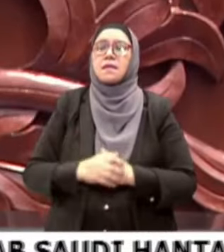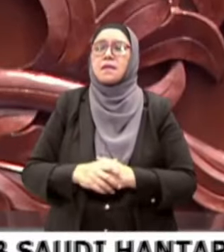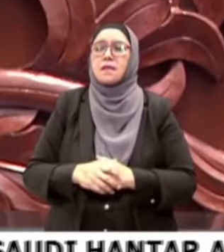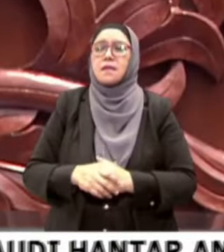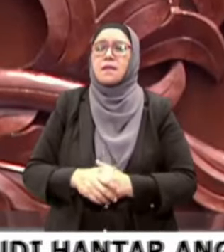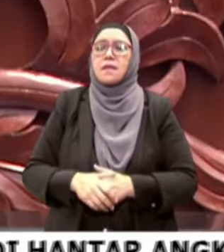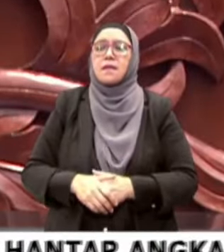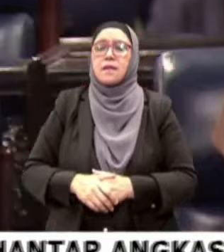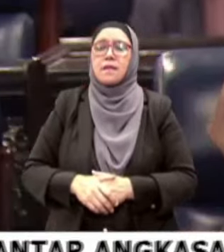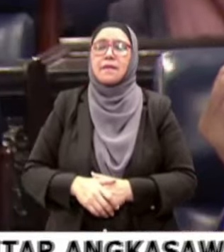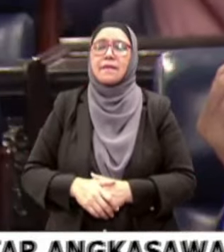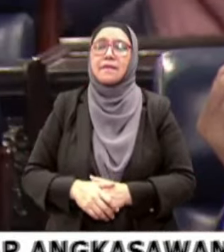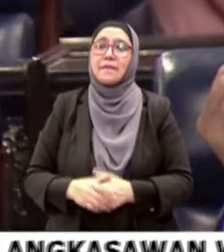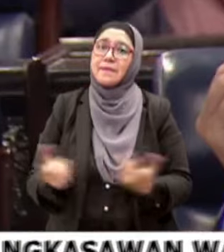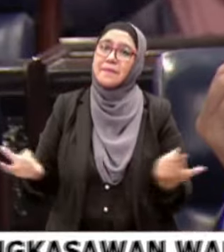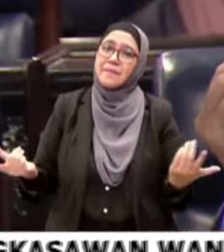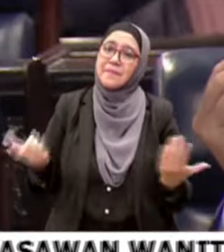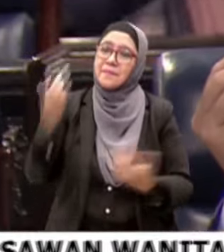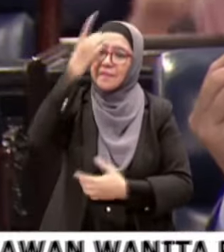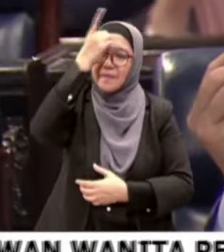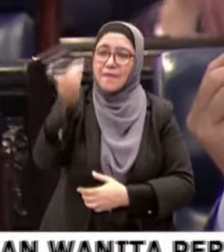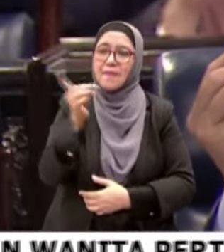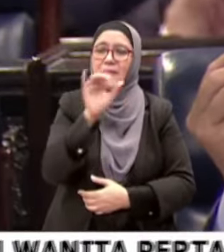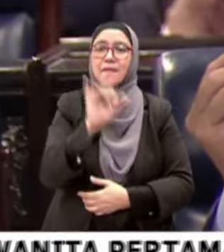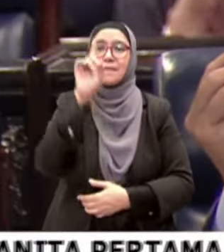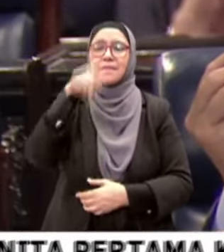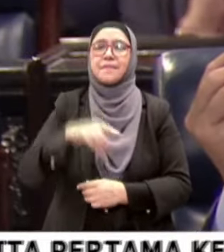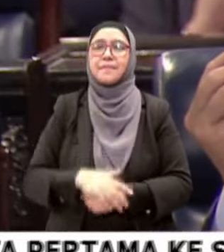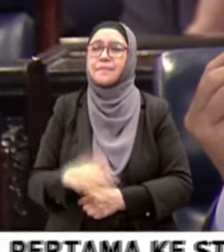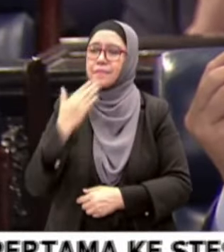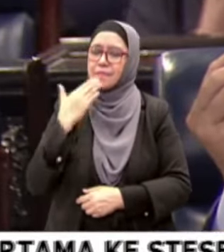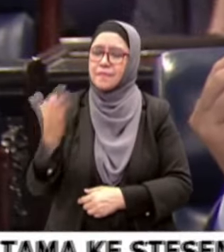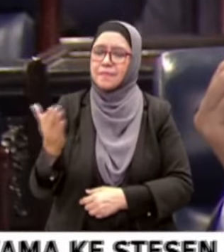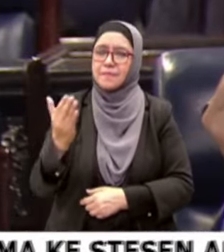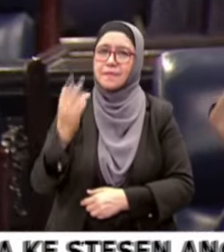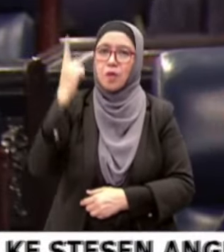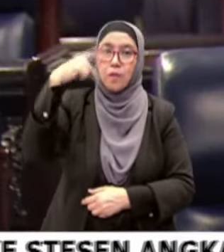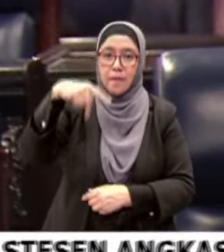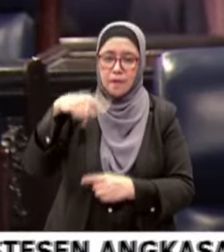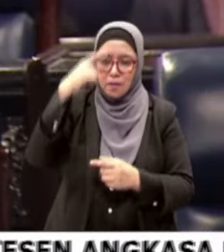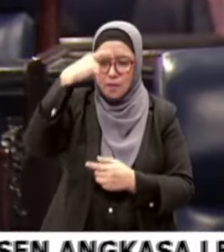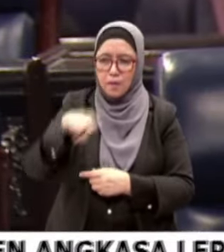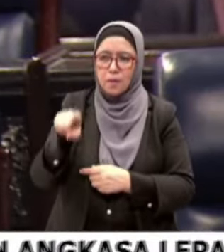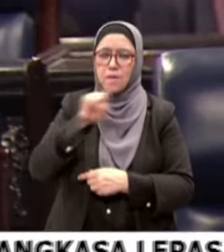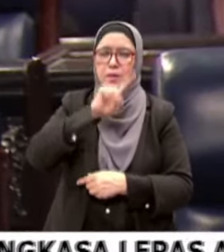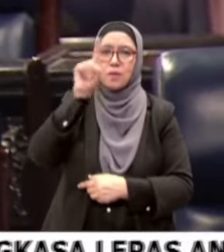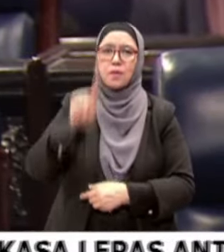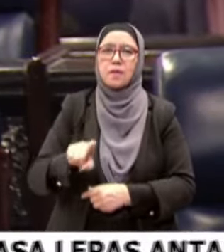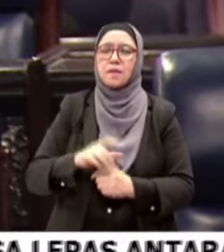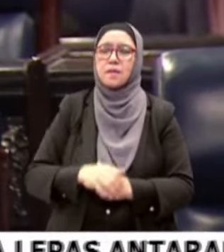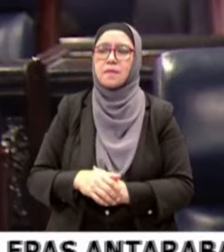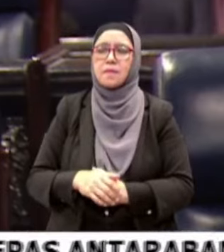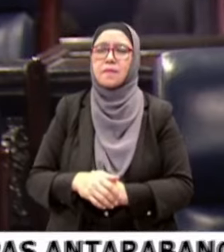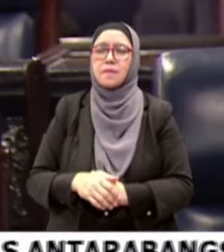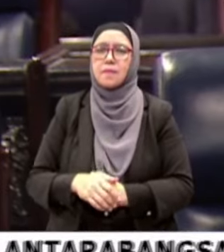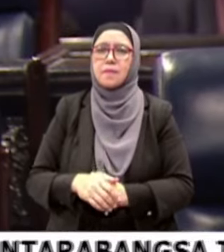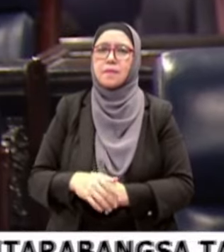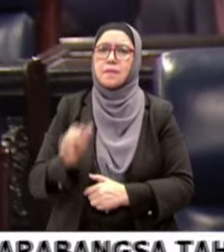yang dibetul juga palsu atas swalan Sebenarnya saya ada sebut